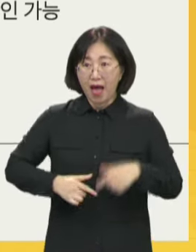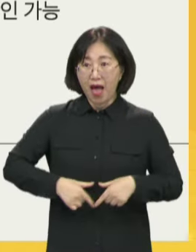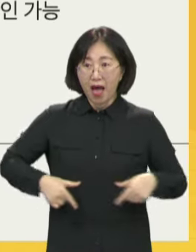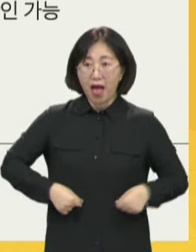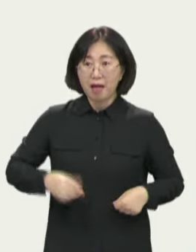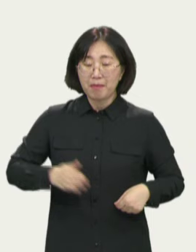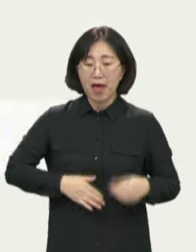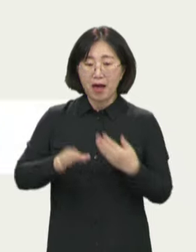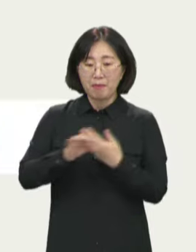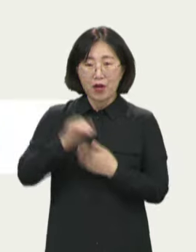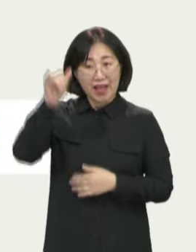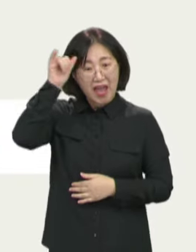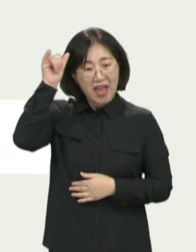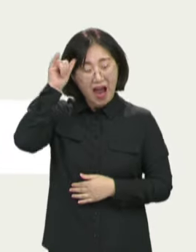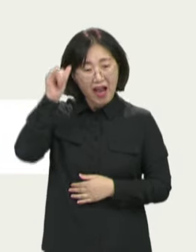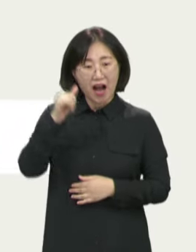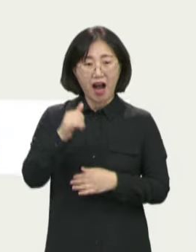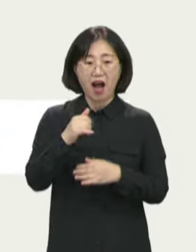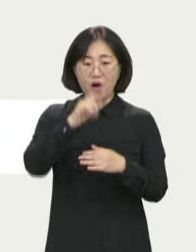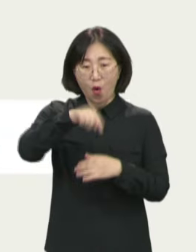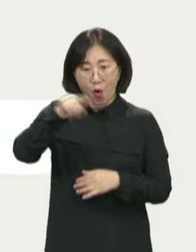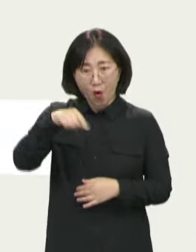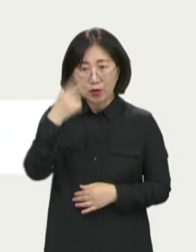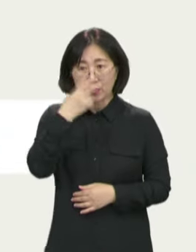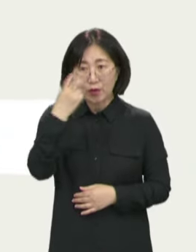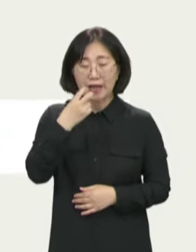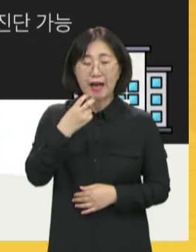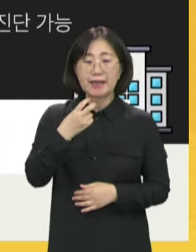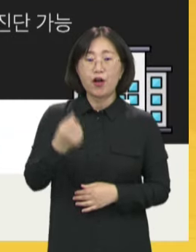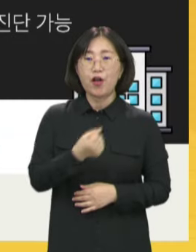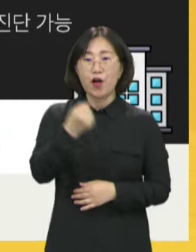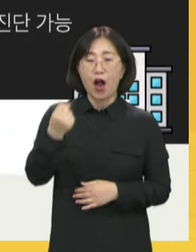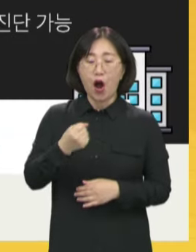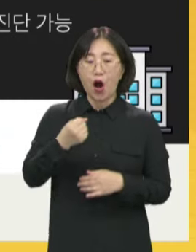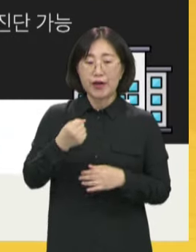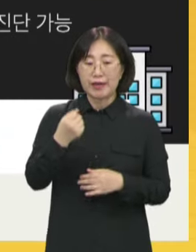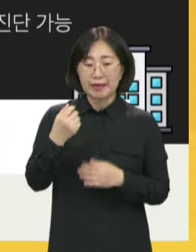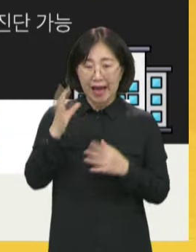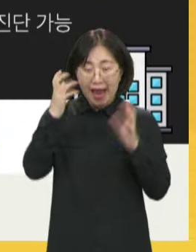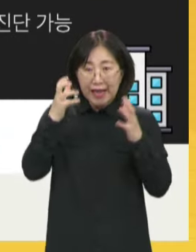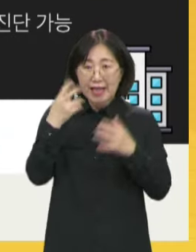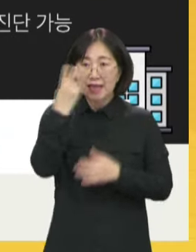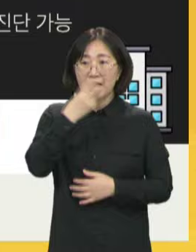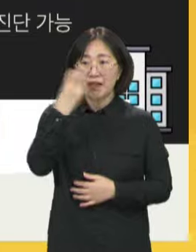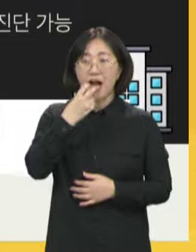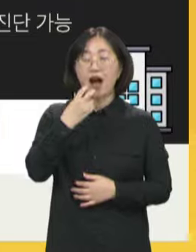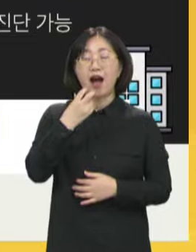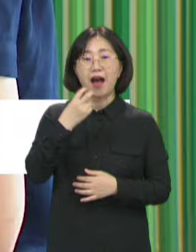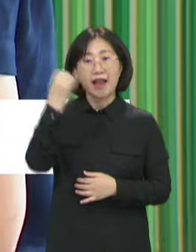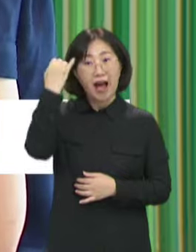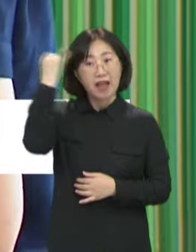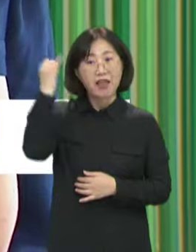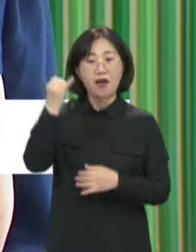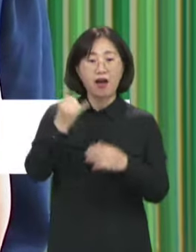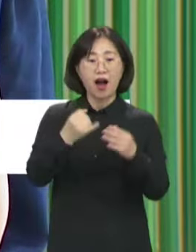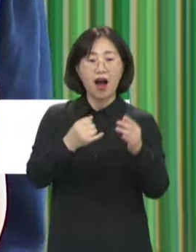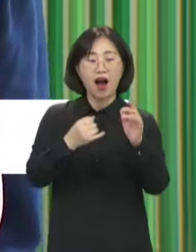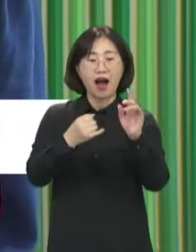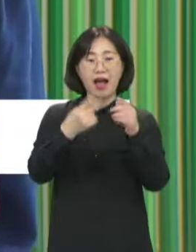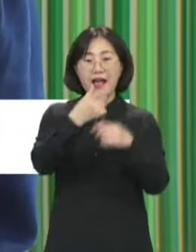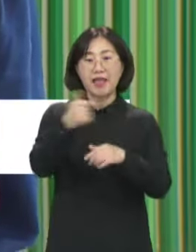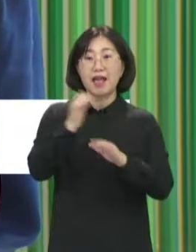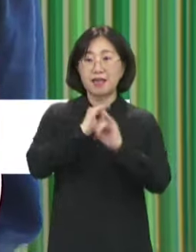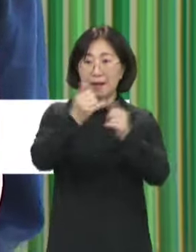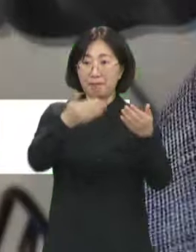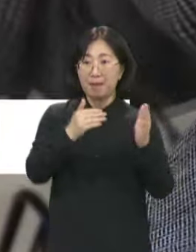실시간 관찰해 위기 상황을 알려주는 휴대용 AI 태아 측정기 개발 아이디어가 대상을 차지했습니다. 또 한